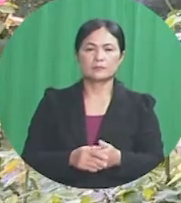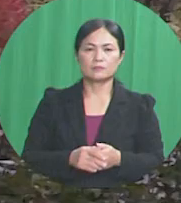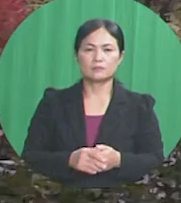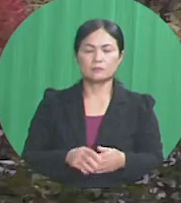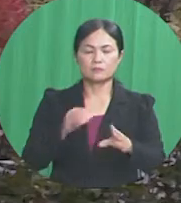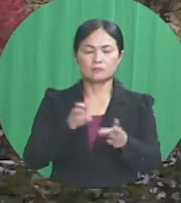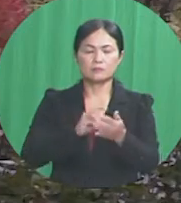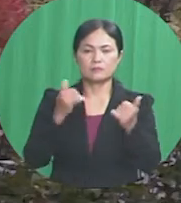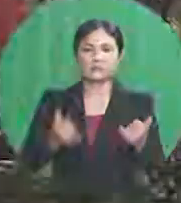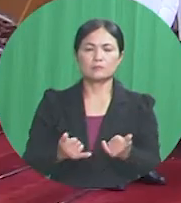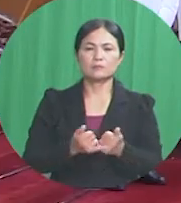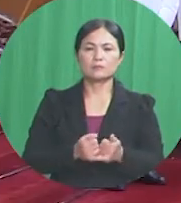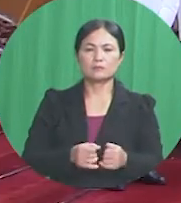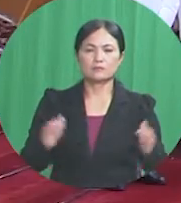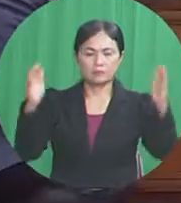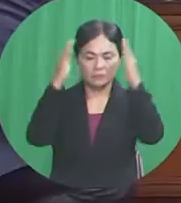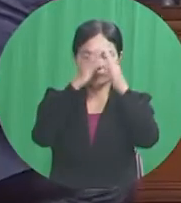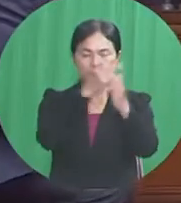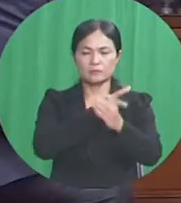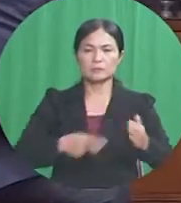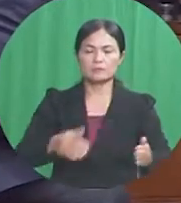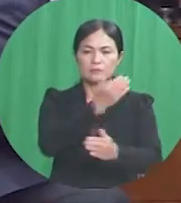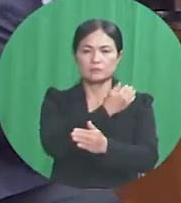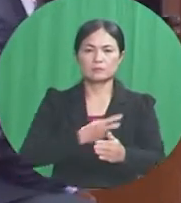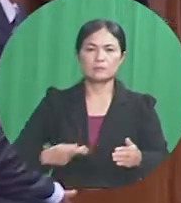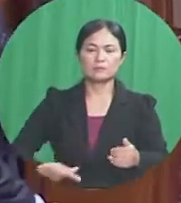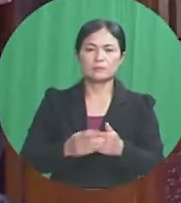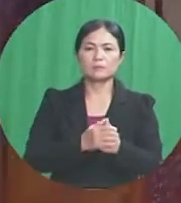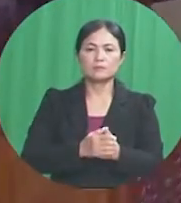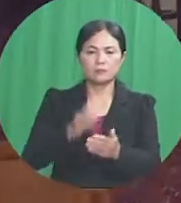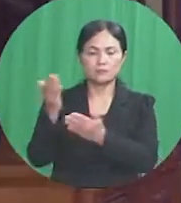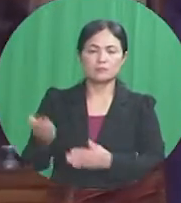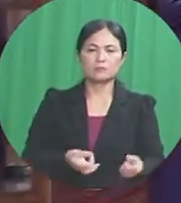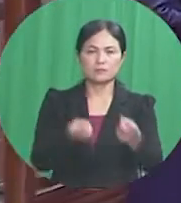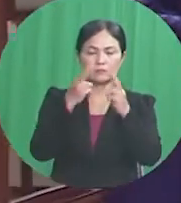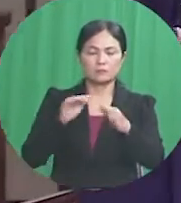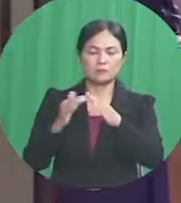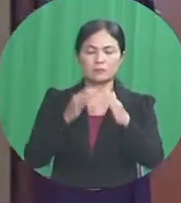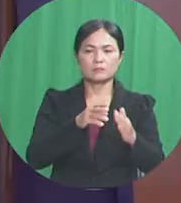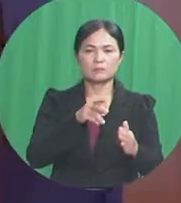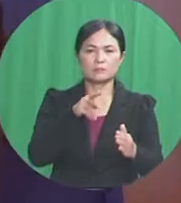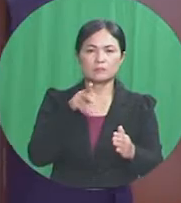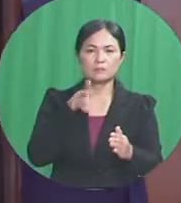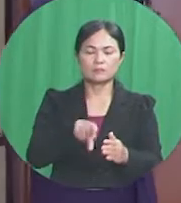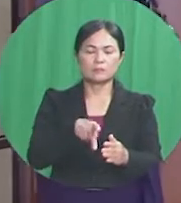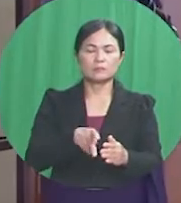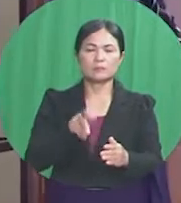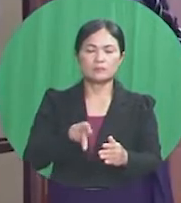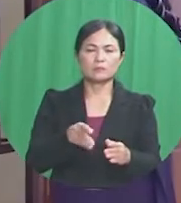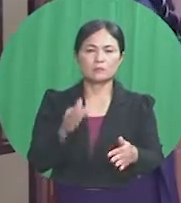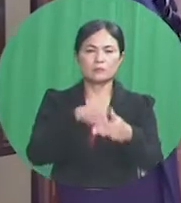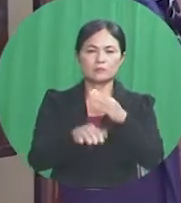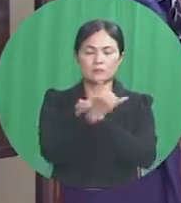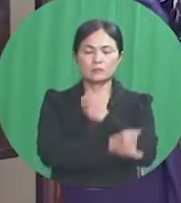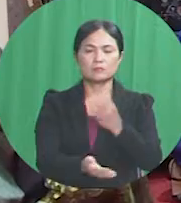នៅក្នុងសប្តាហ៍នេះព្រះមហាក្សត្រនិងសម្តេចព្រះមហាក្សត្រីយាងនិវត្តន៍ពីទីក្រុងប៉េកាំងមកកាន់មាតុប្រទេសវិញ